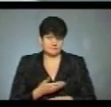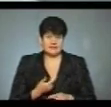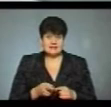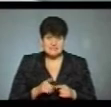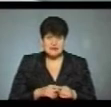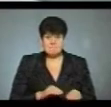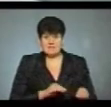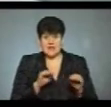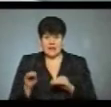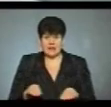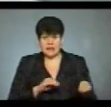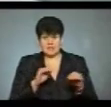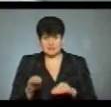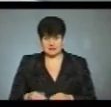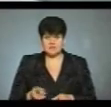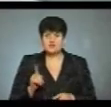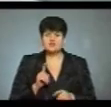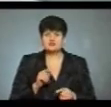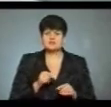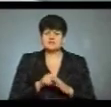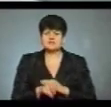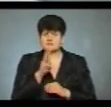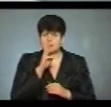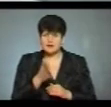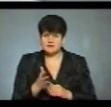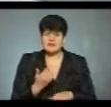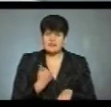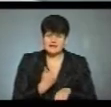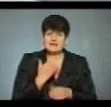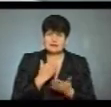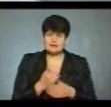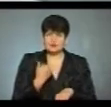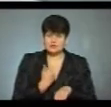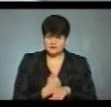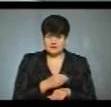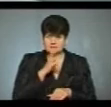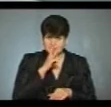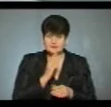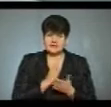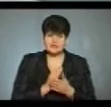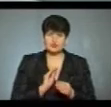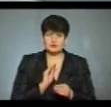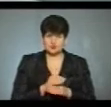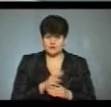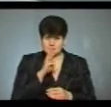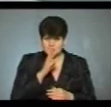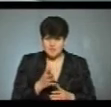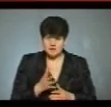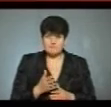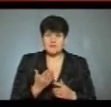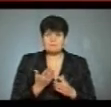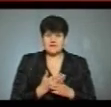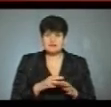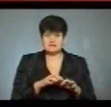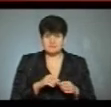перекладання з однієї кишені в іншу. Що таке заробітна плата? Є основна заробітна плата і додаткова заробітна плата. Тобто тут було питання в тому, що ми пільги забираємо,